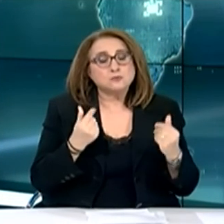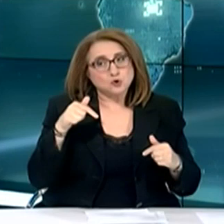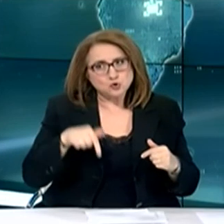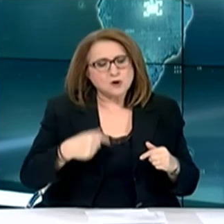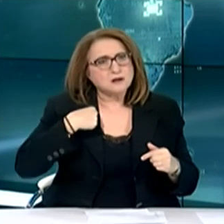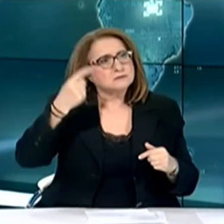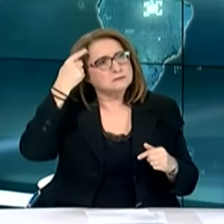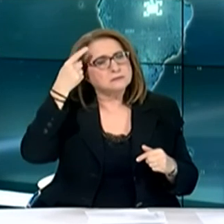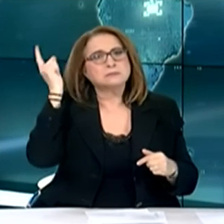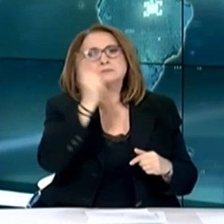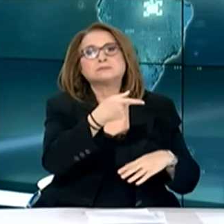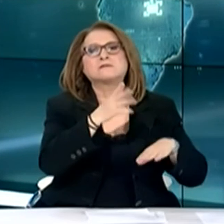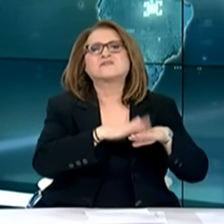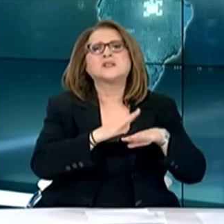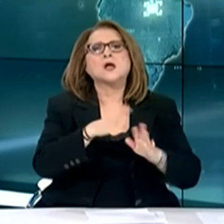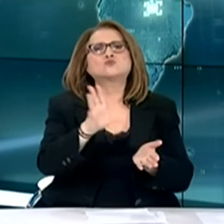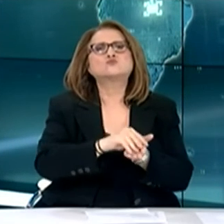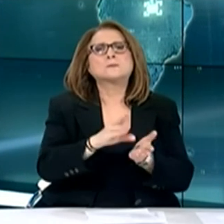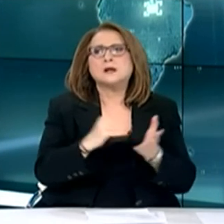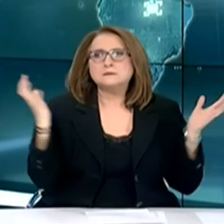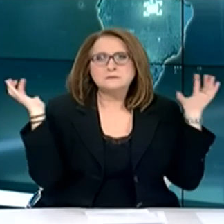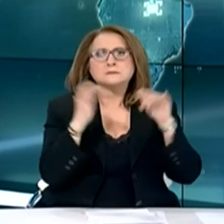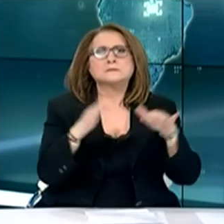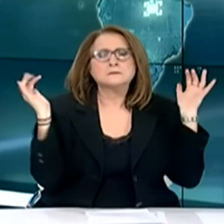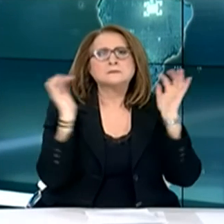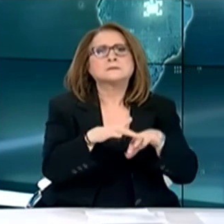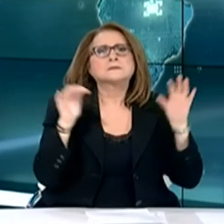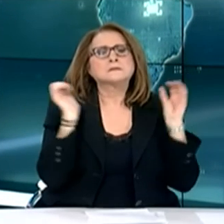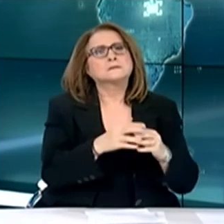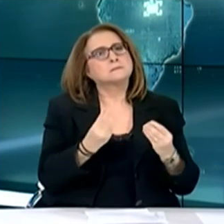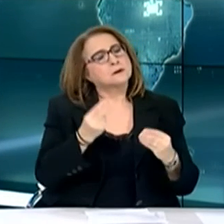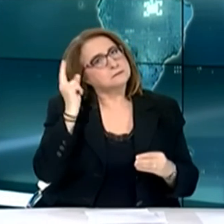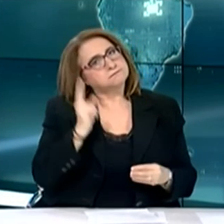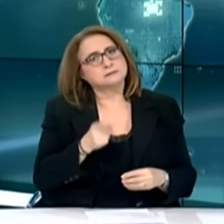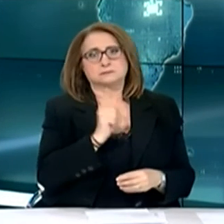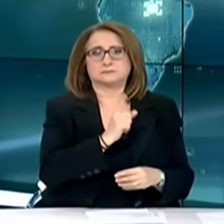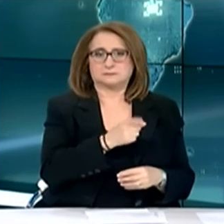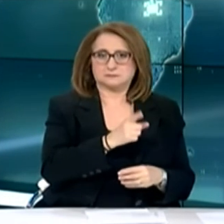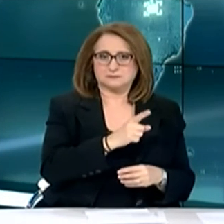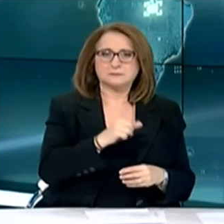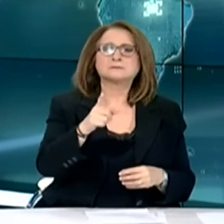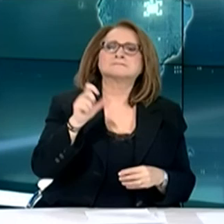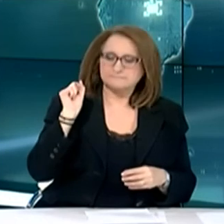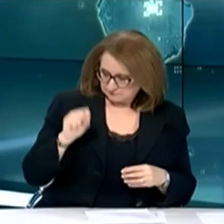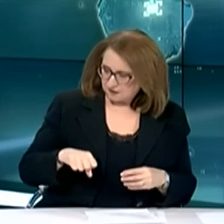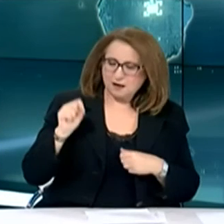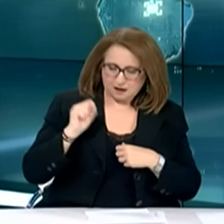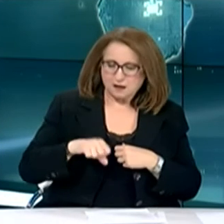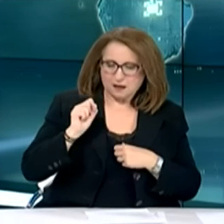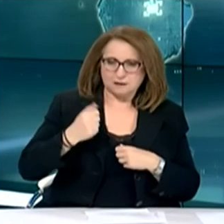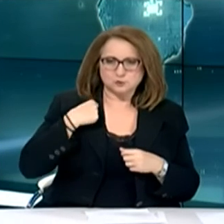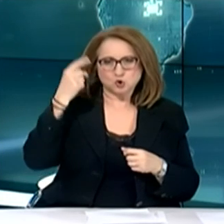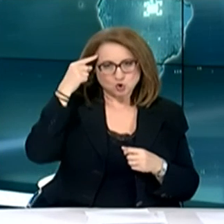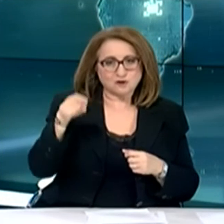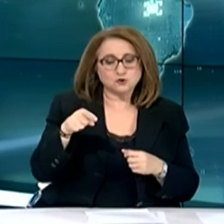να γίνουν πλέον πολύ μεγάλες συναθρήσεις και επιμένω γι' αυτό. Και το θεωρώ πολύ σημαντικό. Ναι, είναι σημαντικό. Το συζητάμε από σήμερα ήδη και με μέλη της Επιτροπής